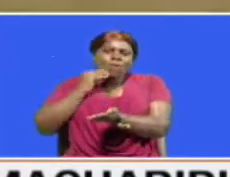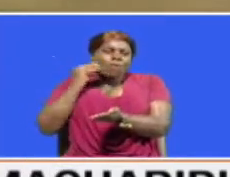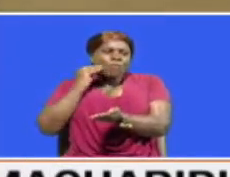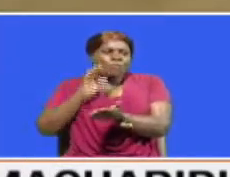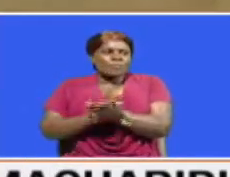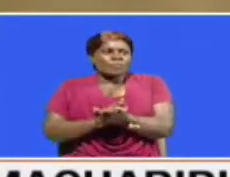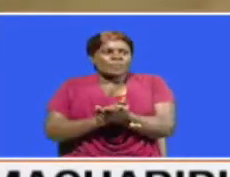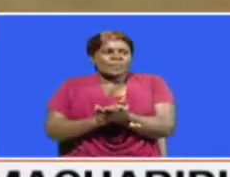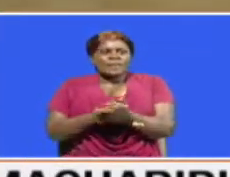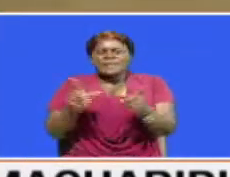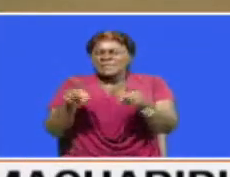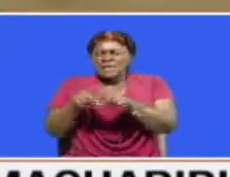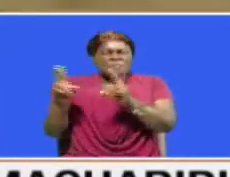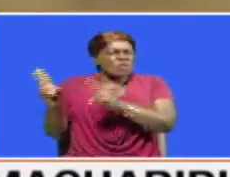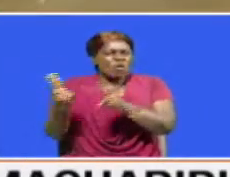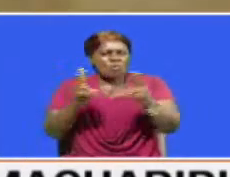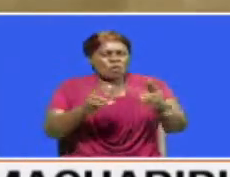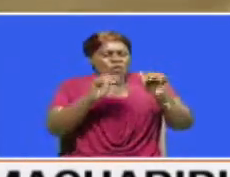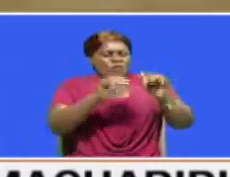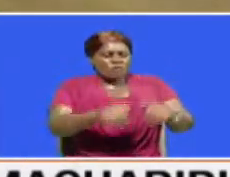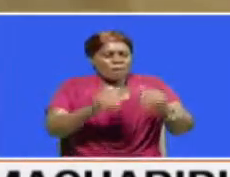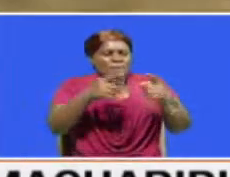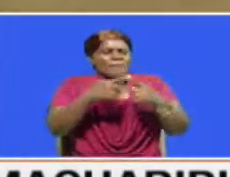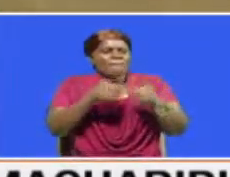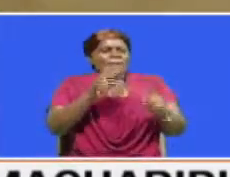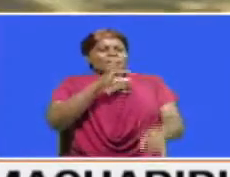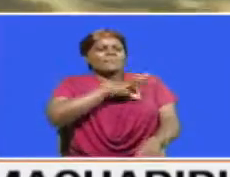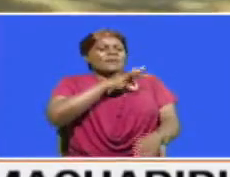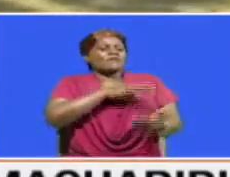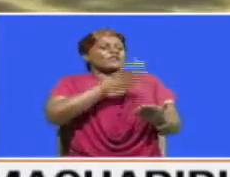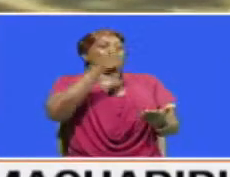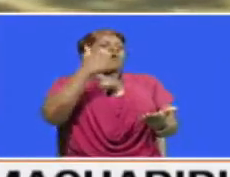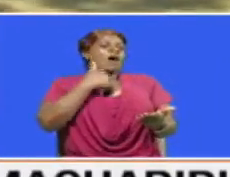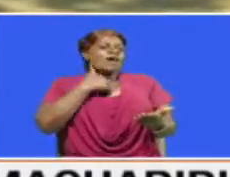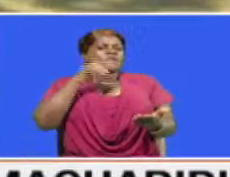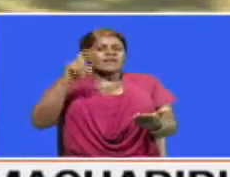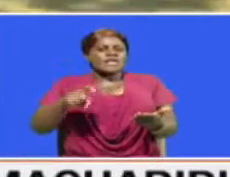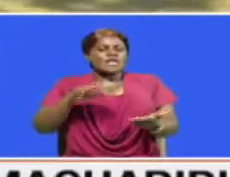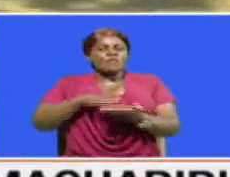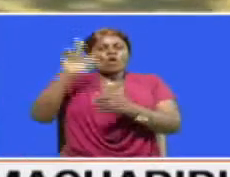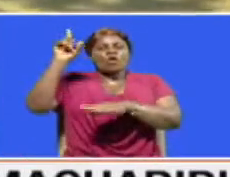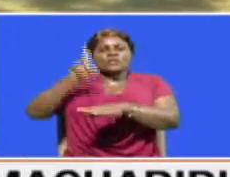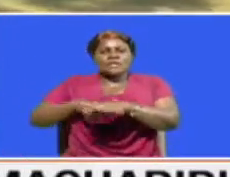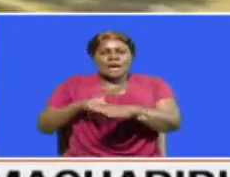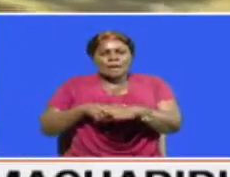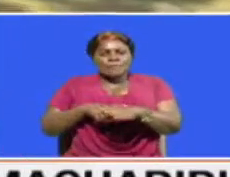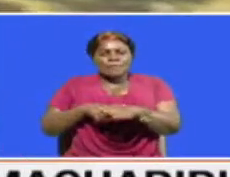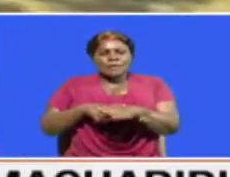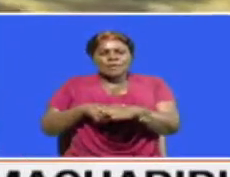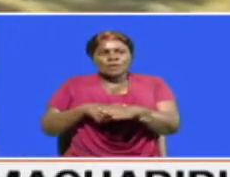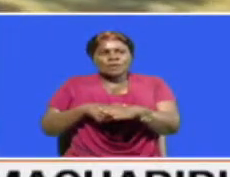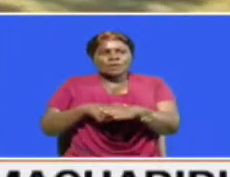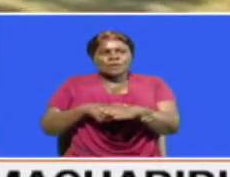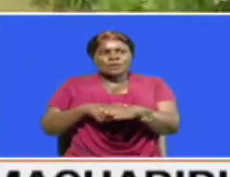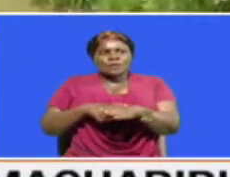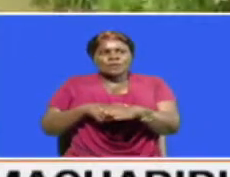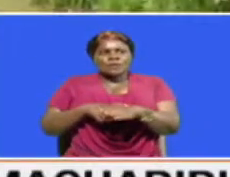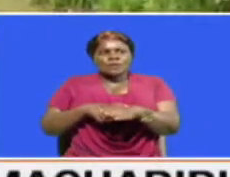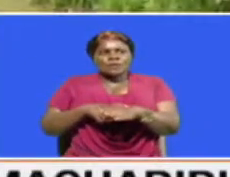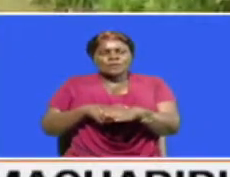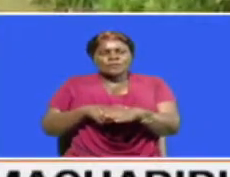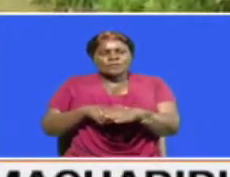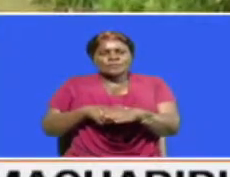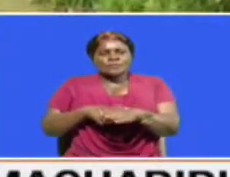Ni kilimo tu kama kingine kile, ila kina faida zaidi na kinahitaji muda zaidi ili kufuatilia ukuaji wa